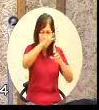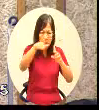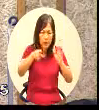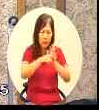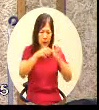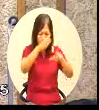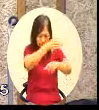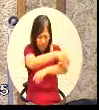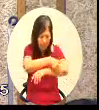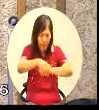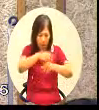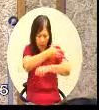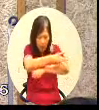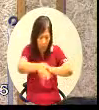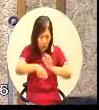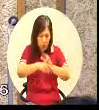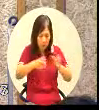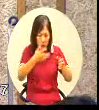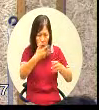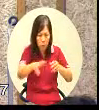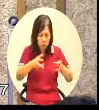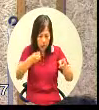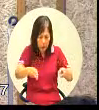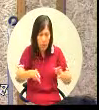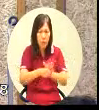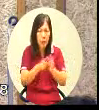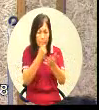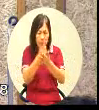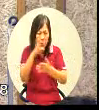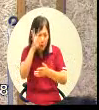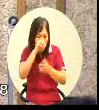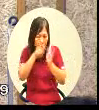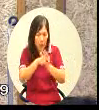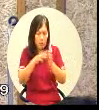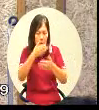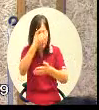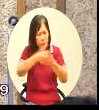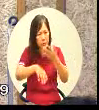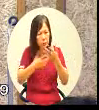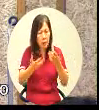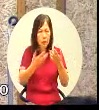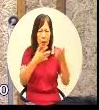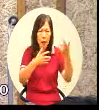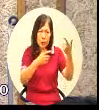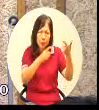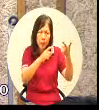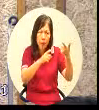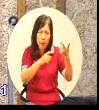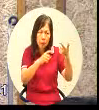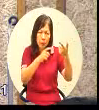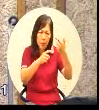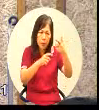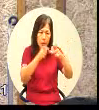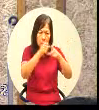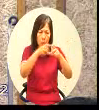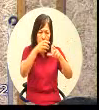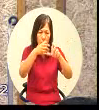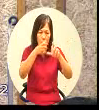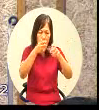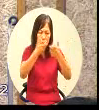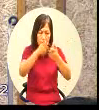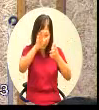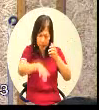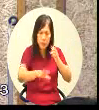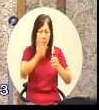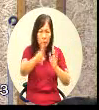等等的措施，大概目前的观测是每年大概地滑现象只有剩下大概6公分，已经降到6公分以下了。那议员